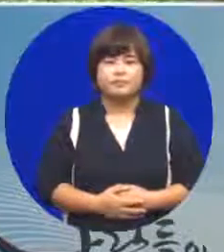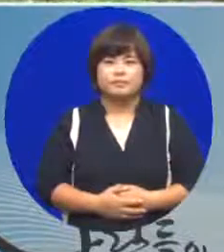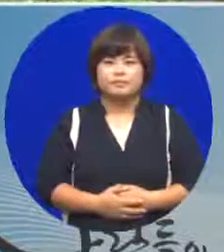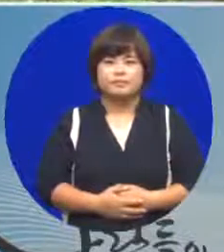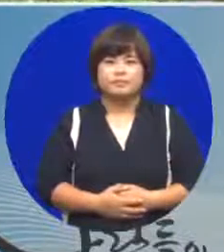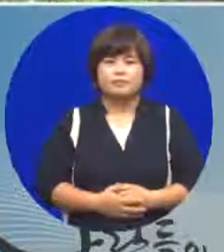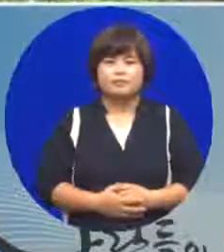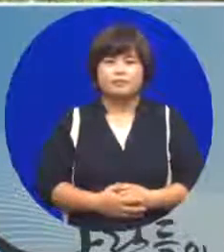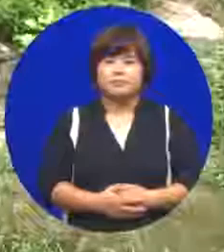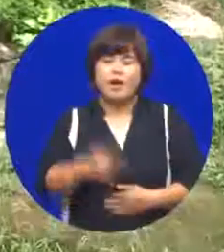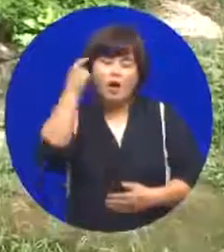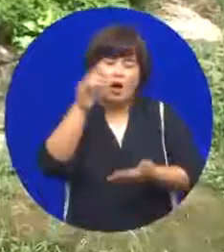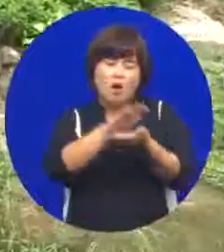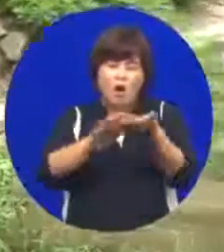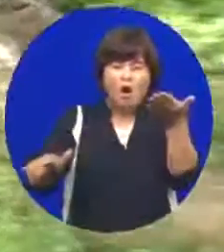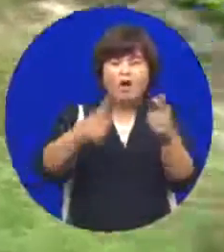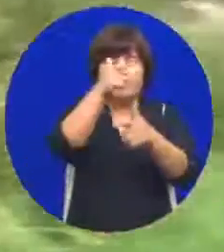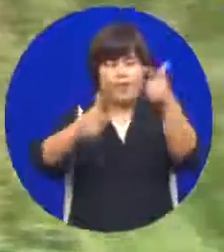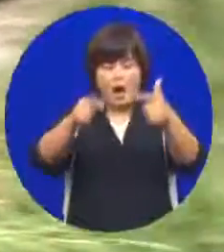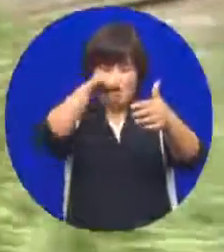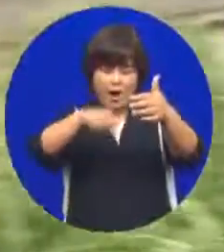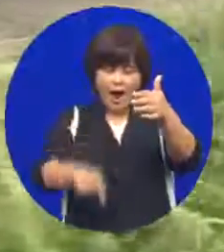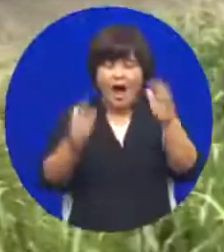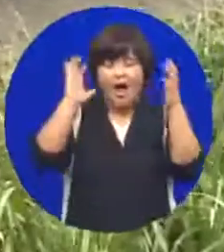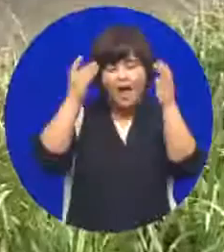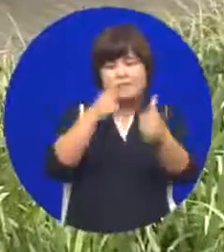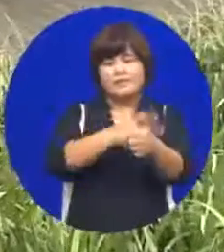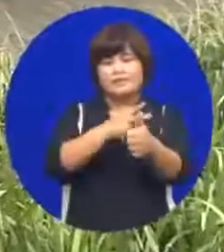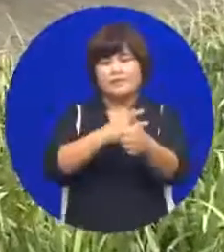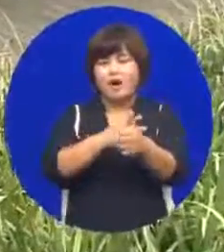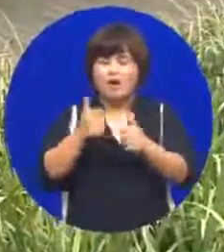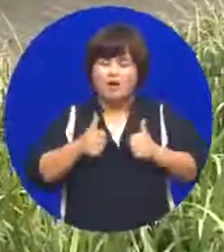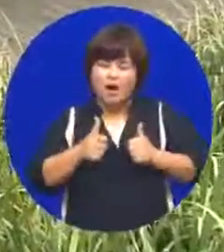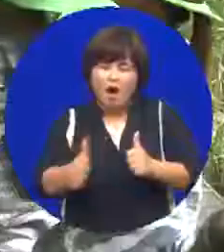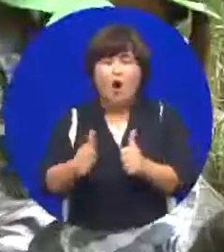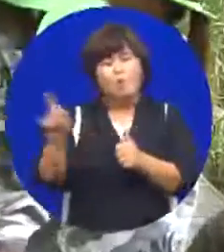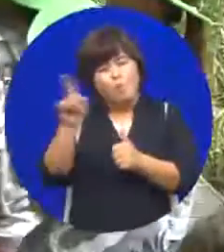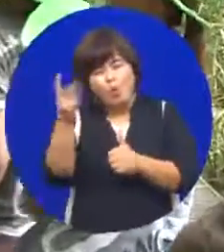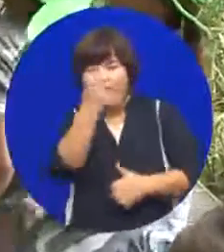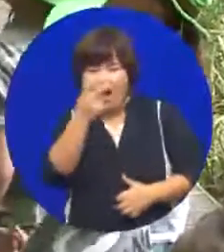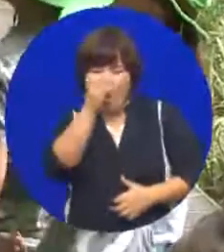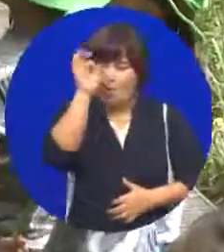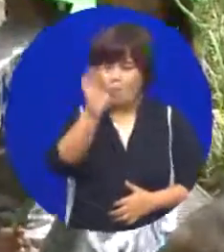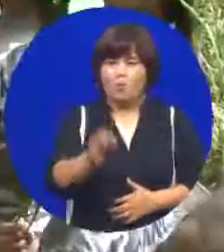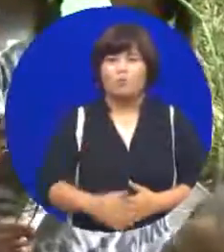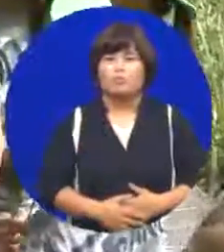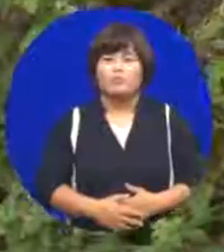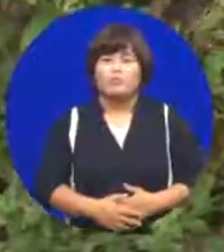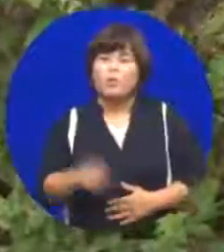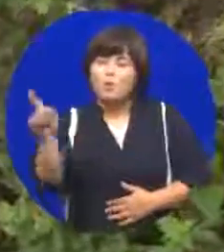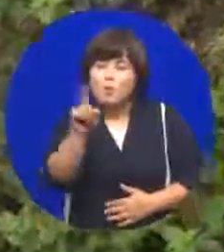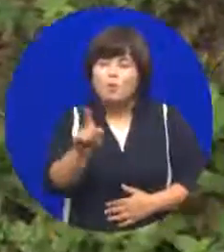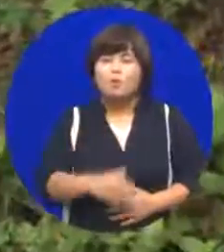현장 다녀왔습니다. 시원하게 뻗은 나무 아래 아이들과 선생님이 열심히 무엇을 관찰하고